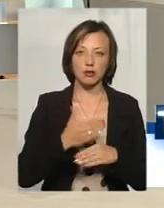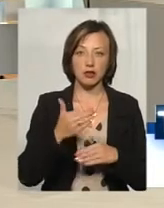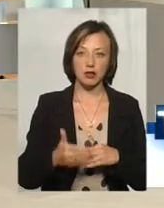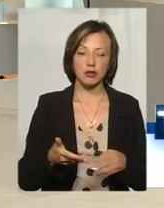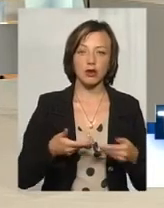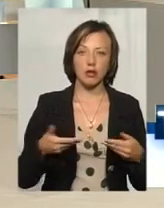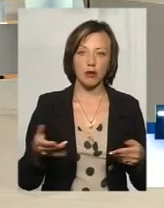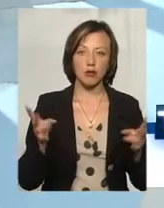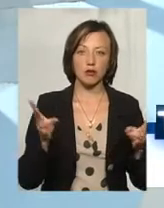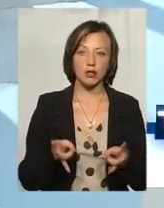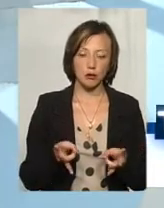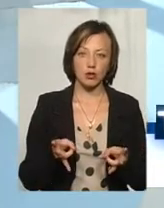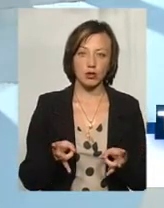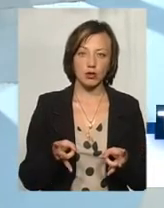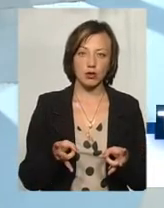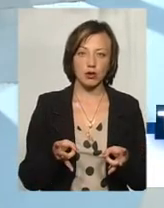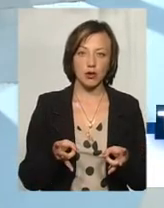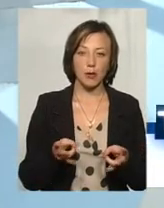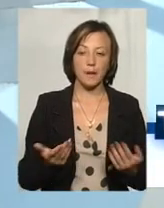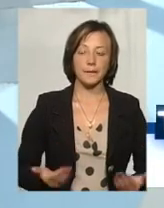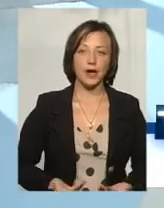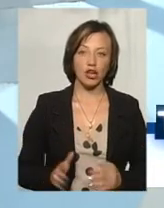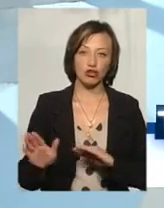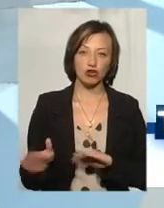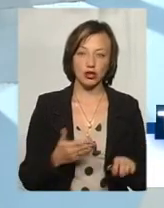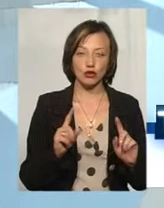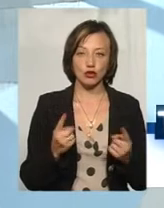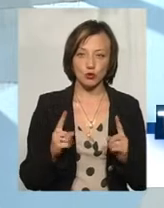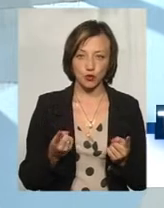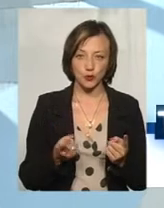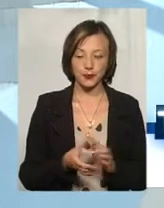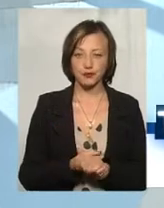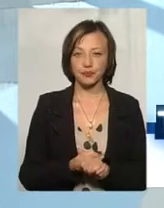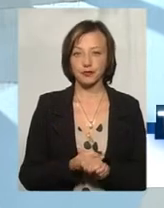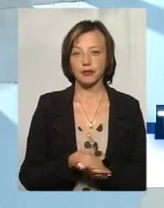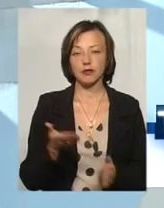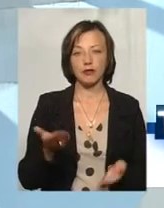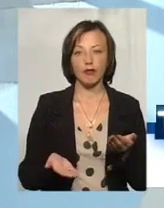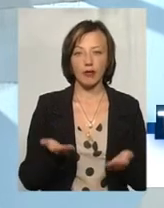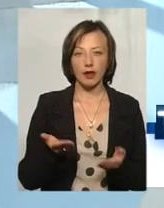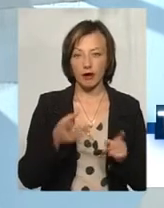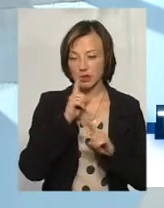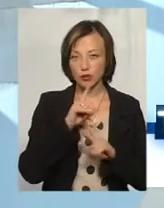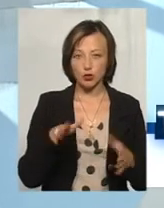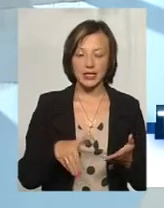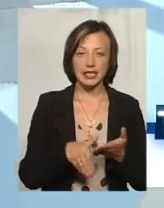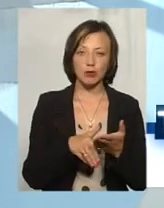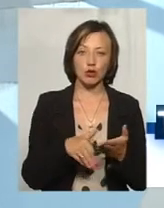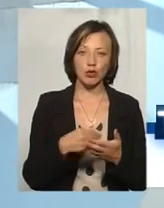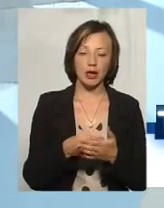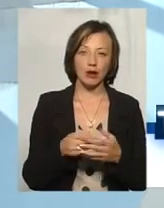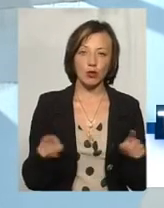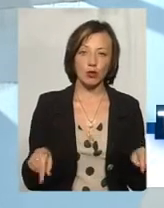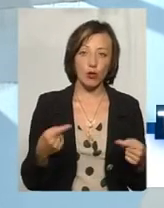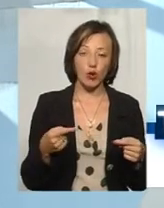нам потрібно як країні пережити. Чому? Тому що якщо не буде стимулюючого